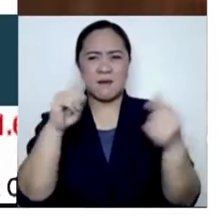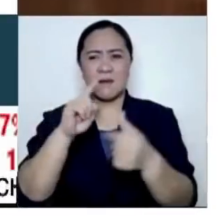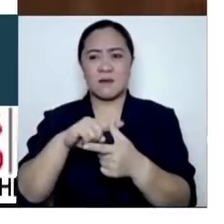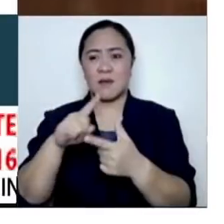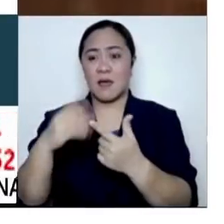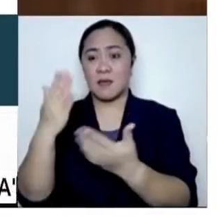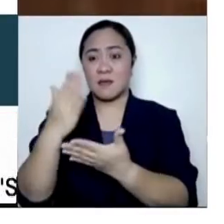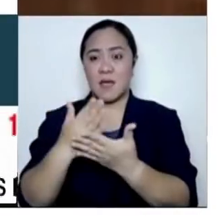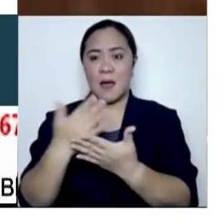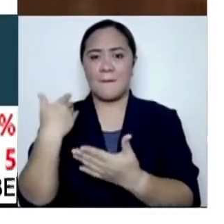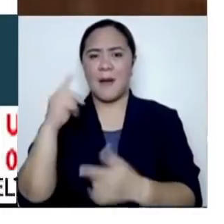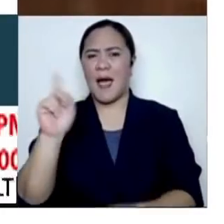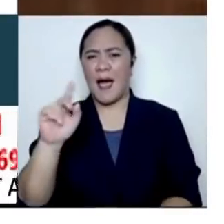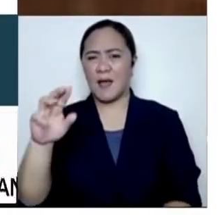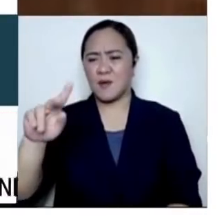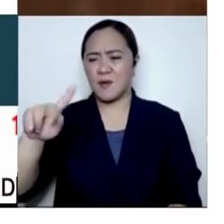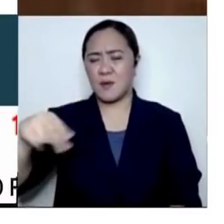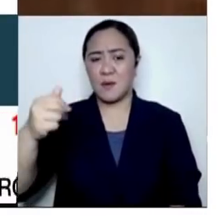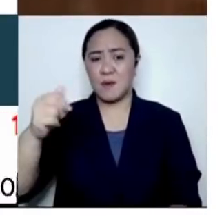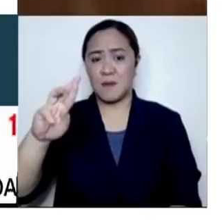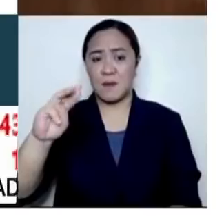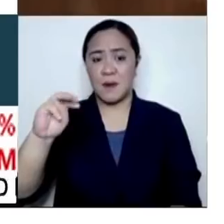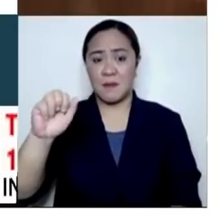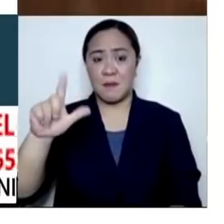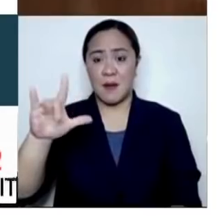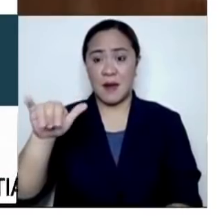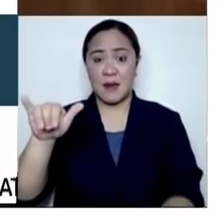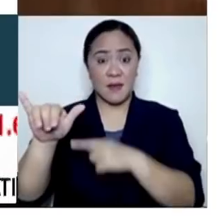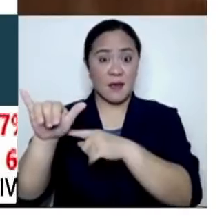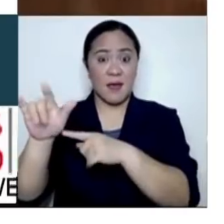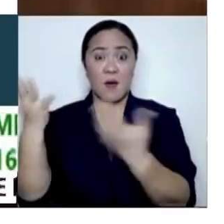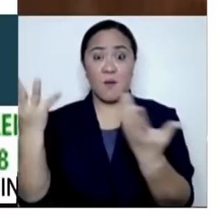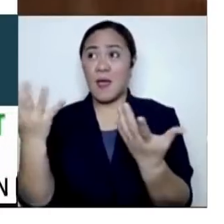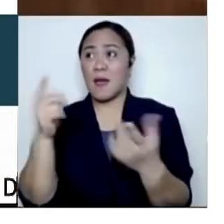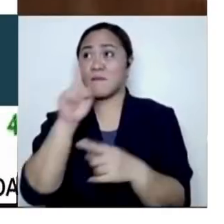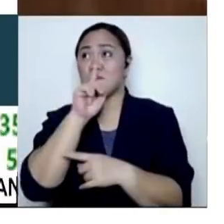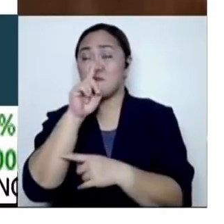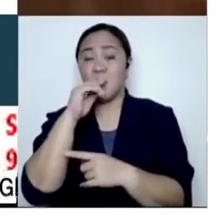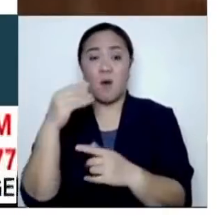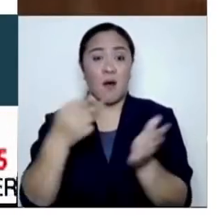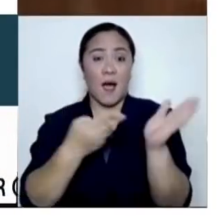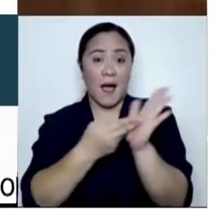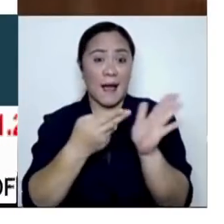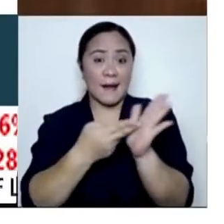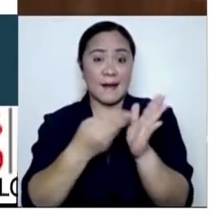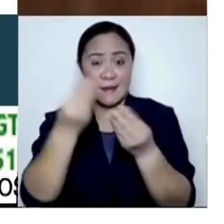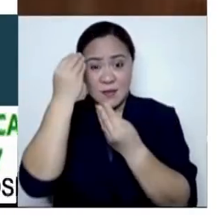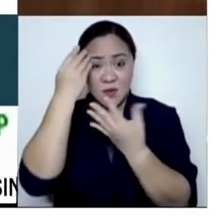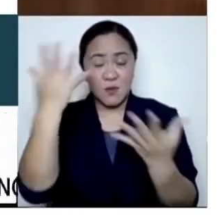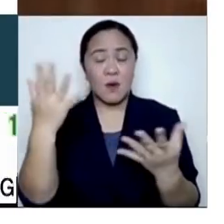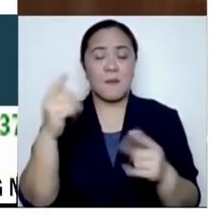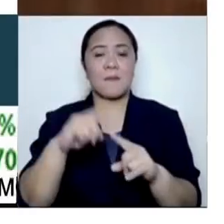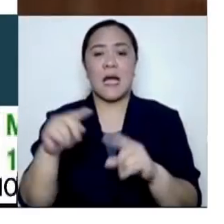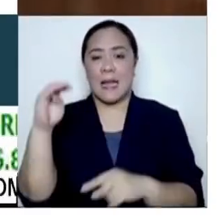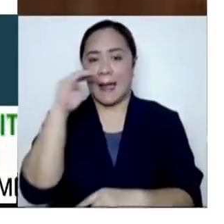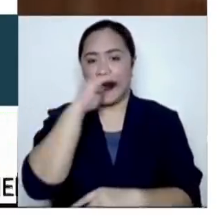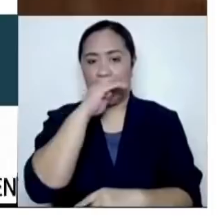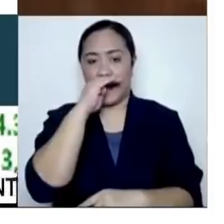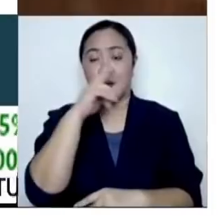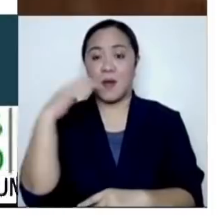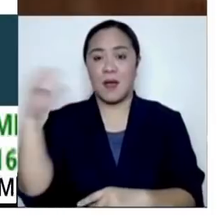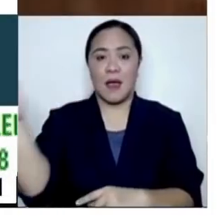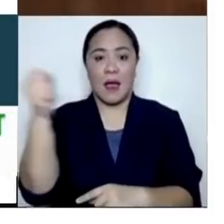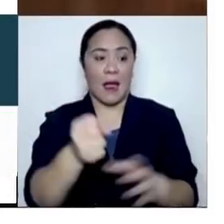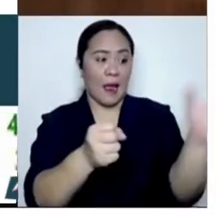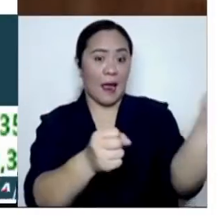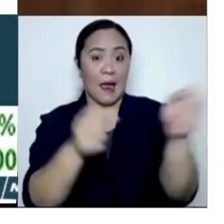several Pharmallys. Ano lumalabas doon? Nagsisinungaling. Sabi ko sa kanya, yung mga taong nasa Pharmally din alam mo, yun rin ang Pharmally